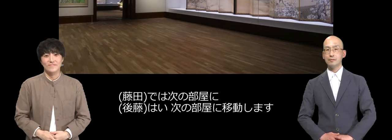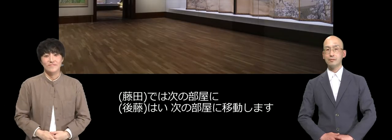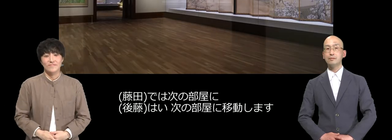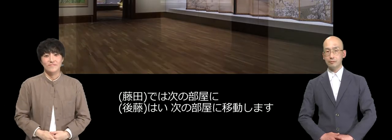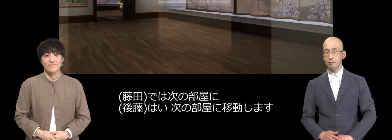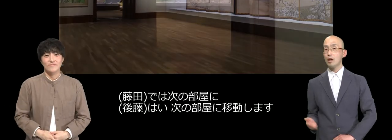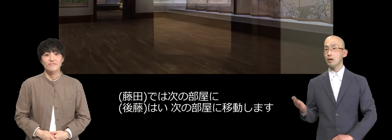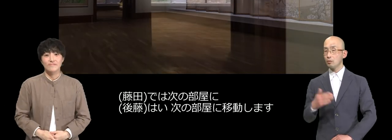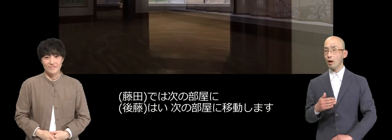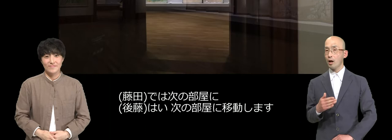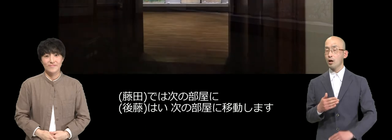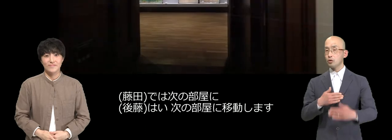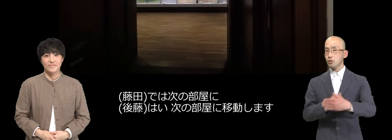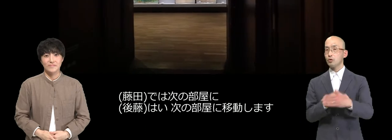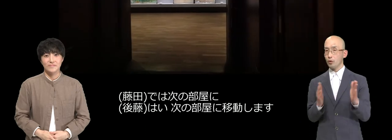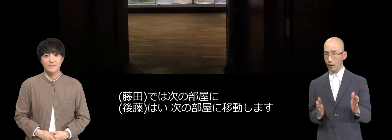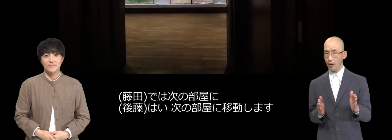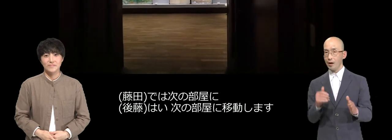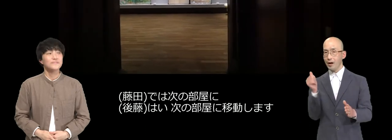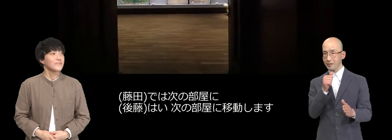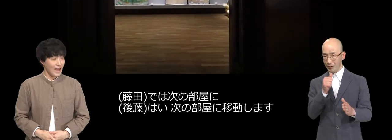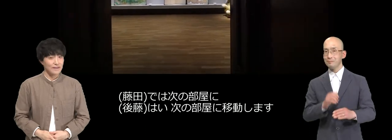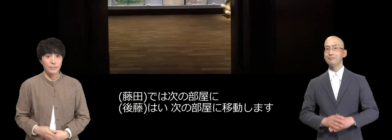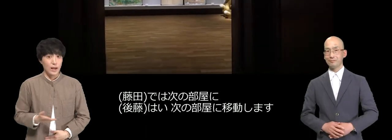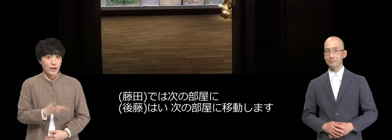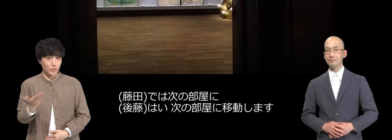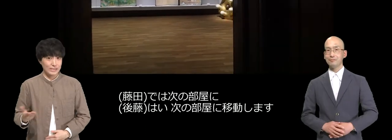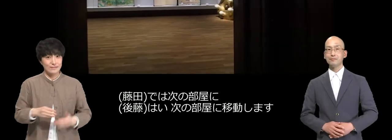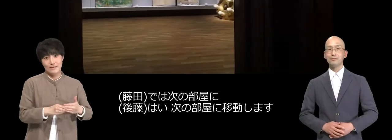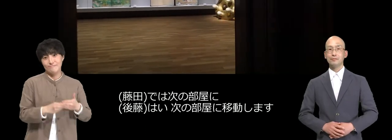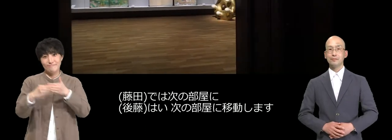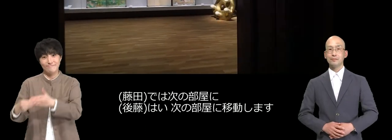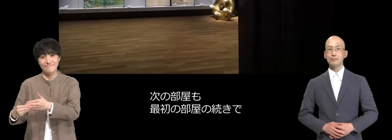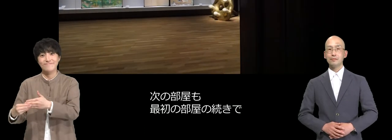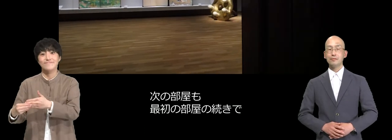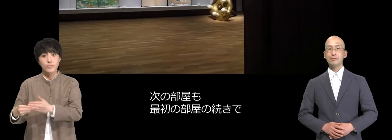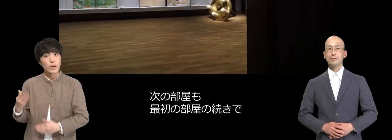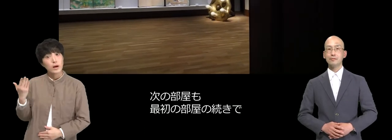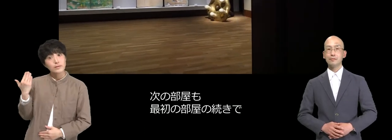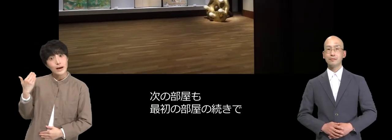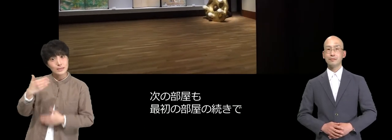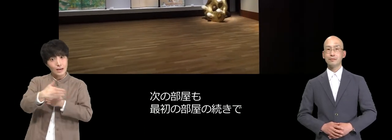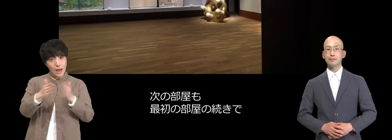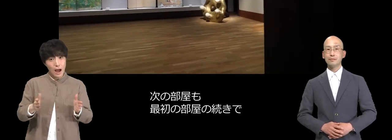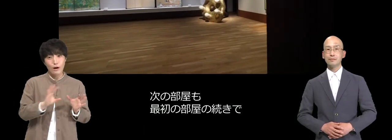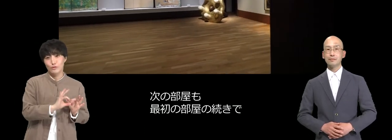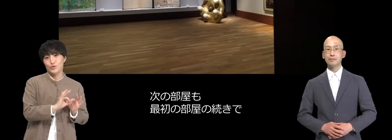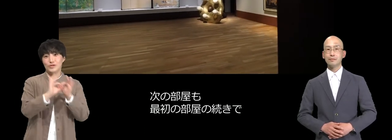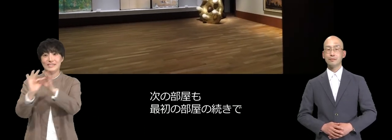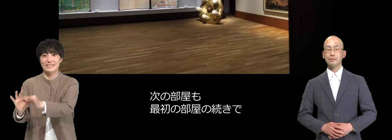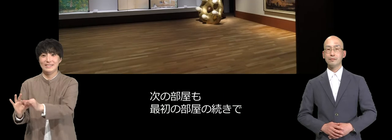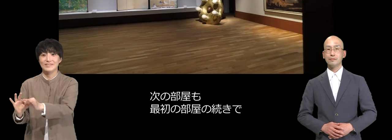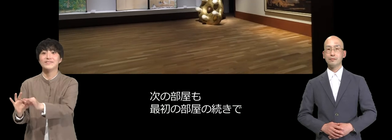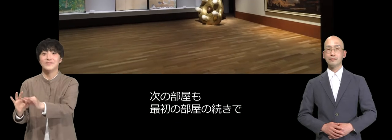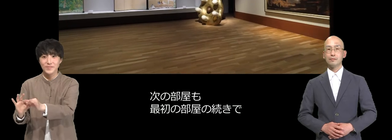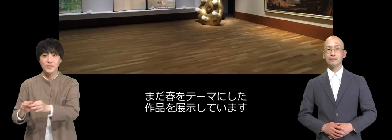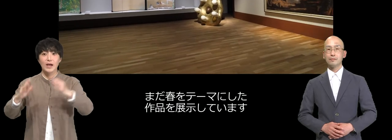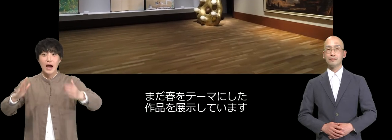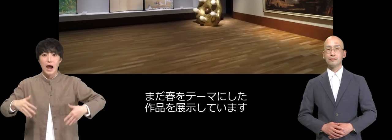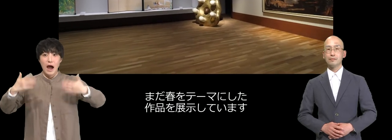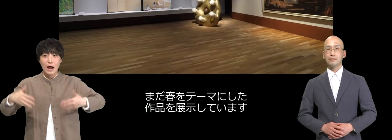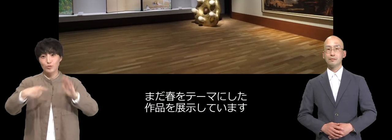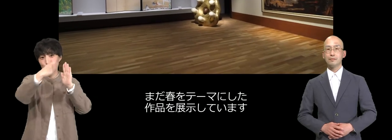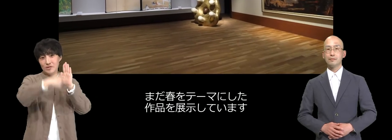では次の部屋にはいはい位の部屋に移動します次の部屋も最初の部屋の続きでまだ